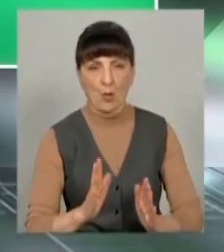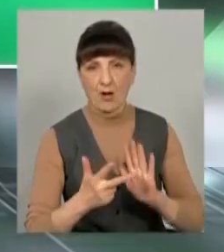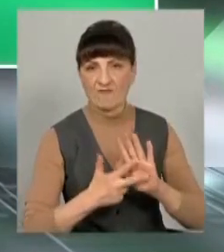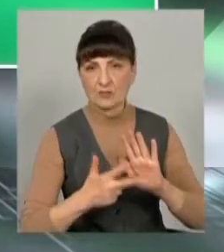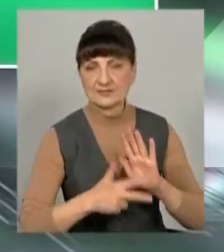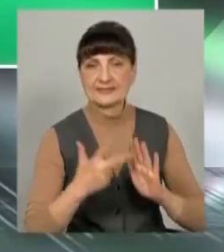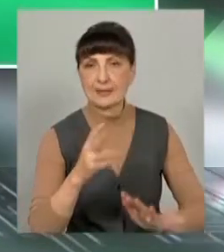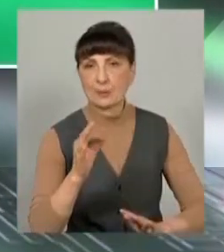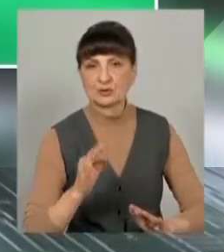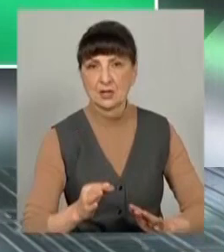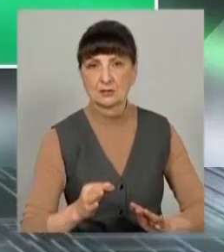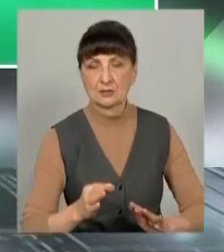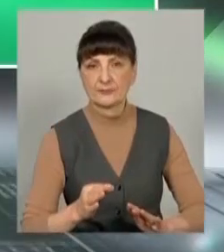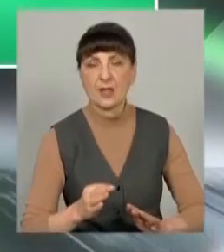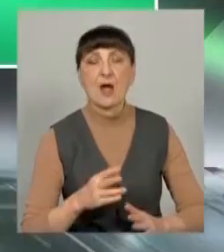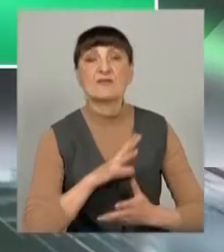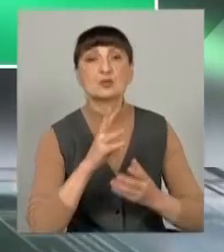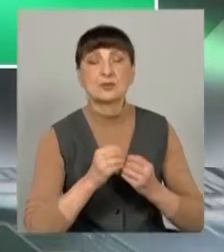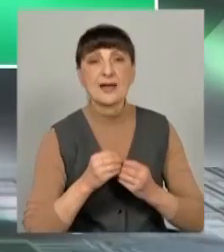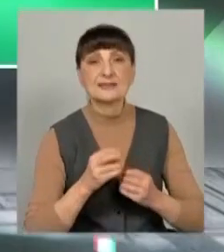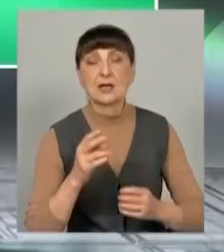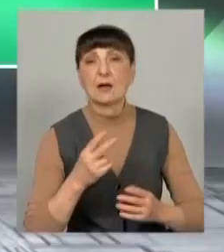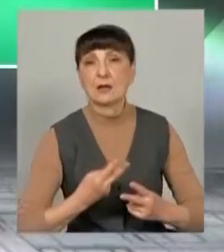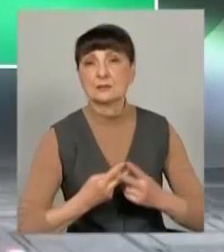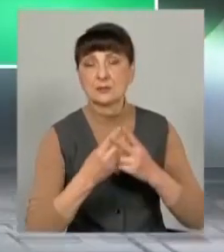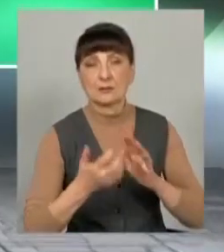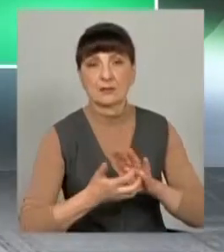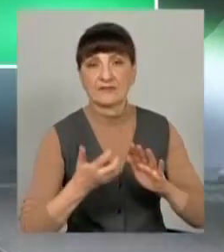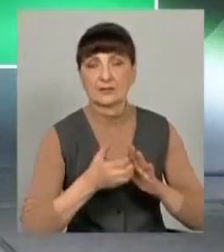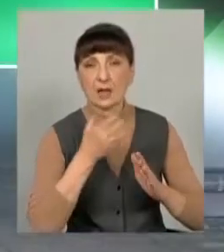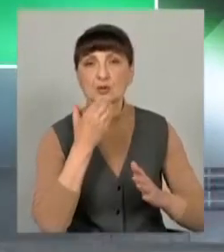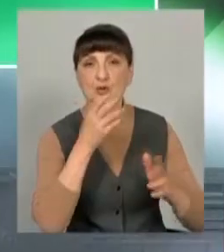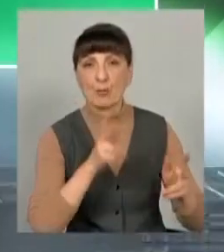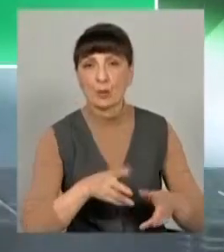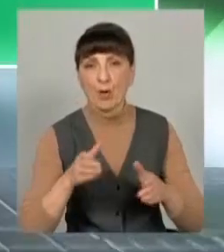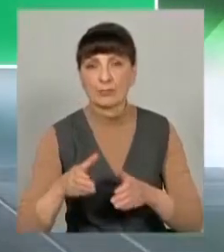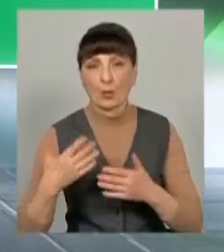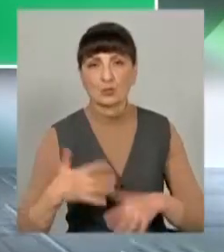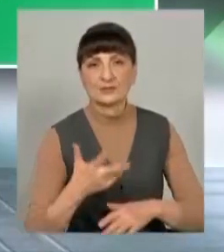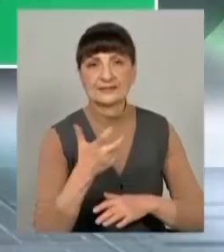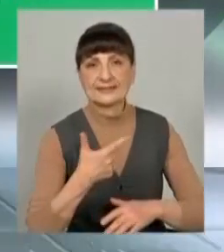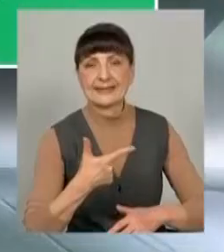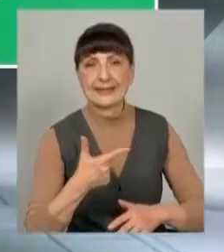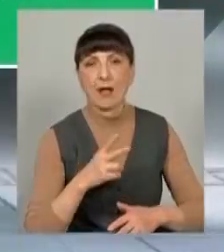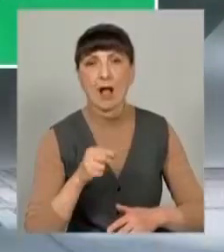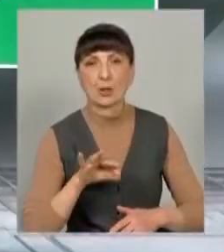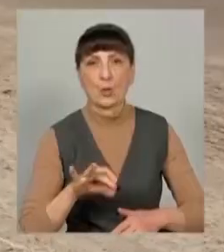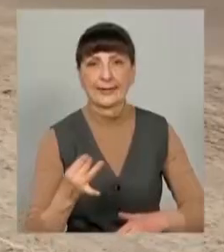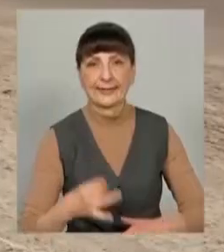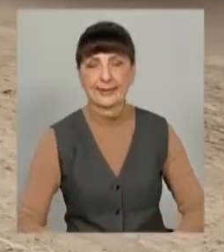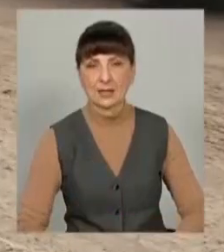83 процента в результате столица страдает от дефицита теплоэнергии превышающего 300 гигакалорий